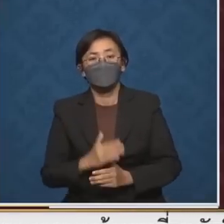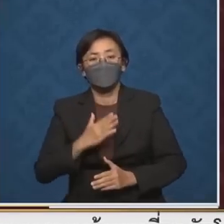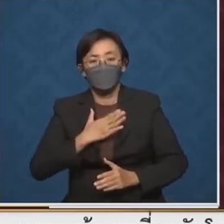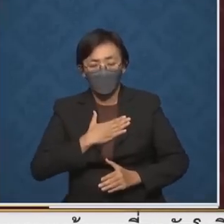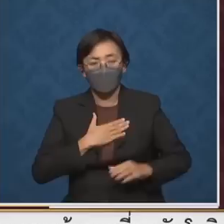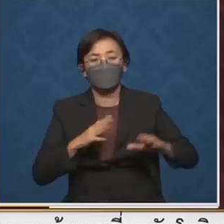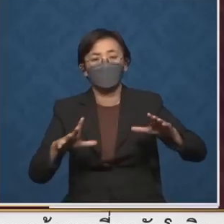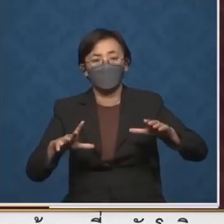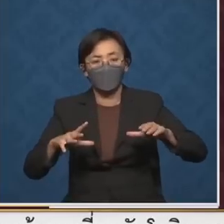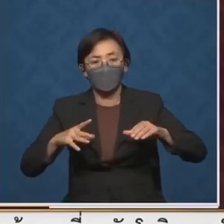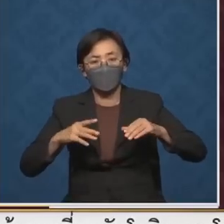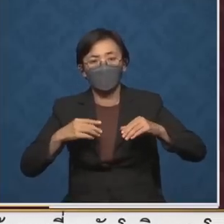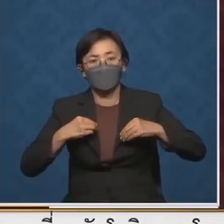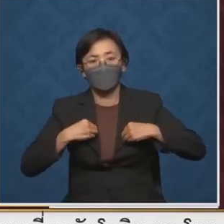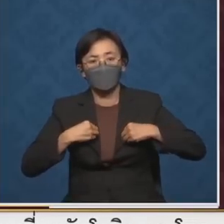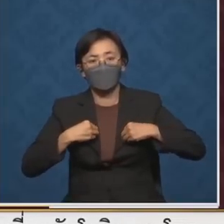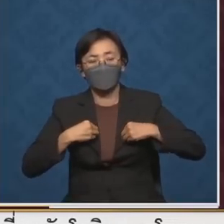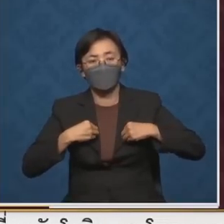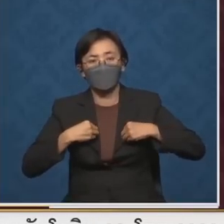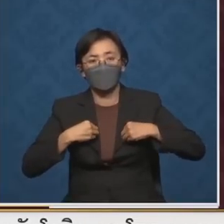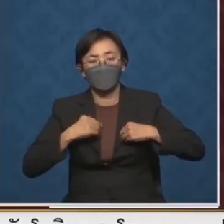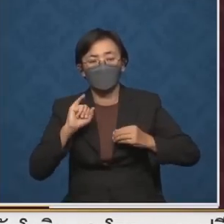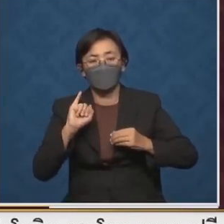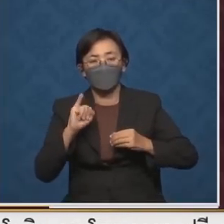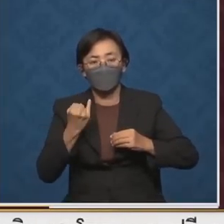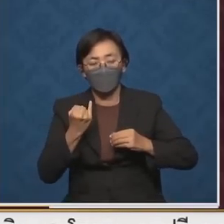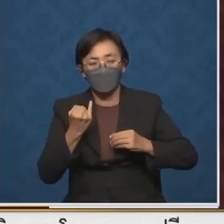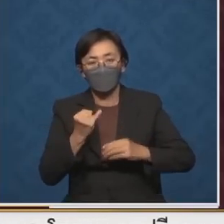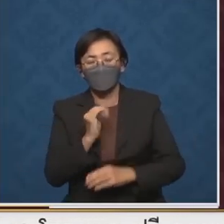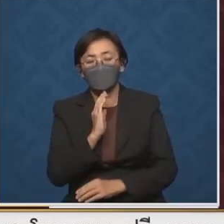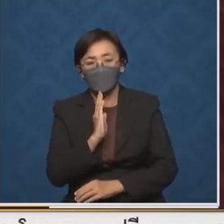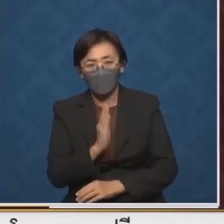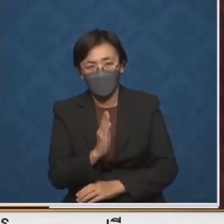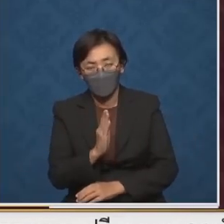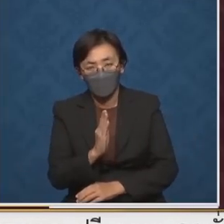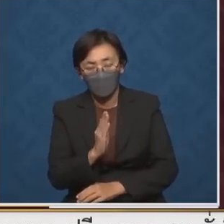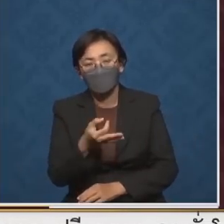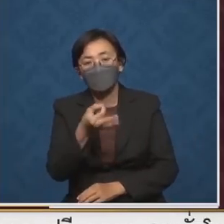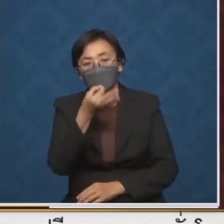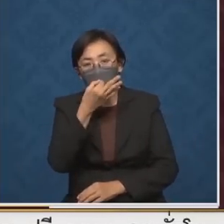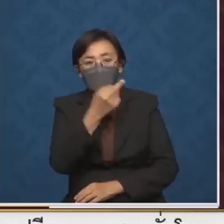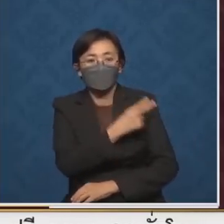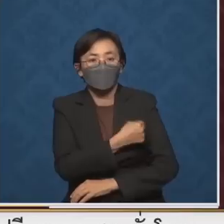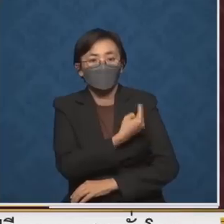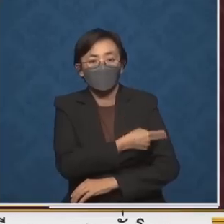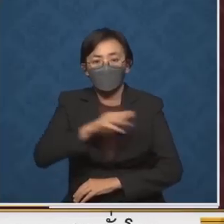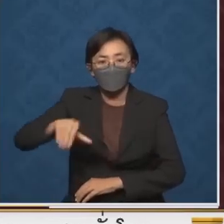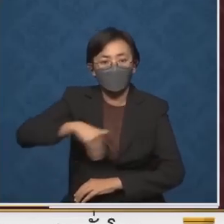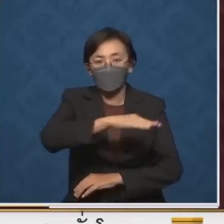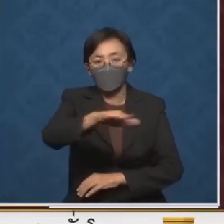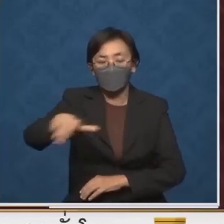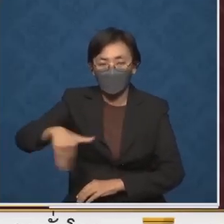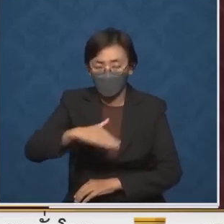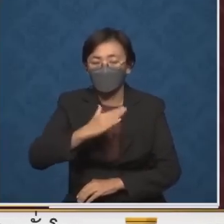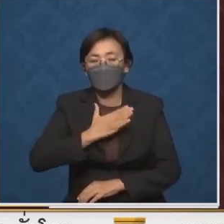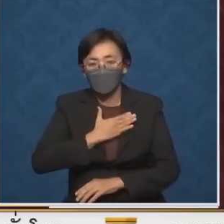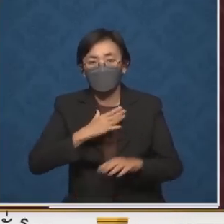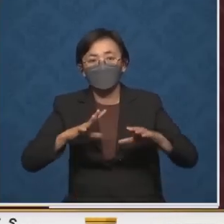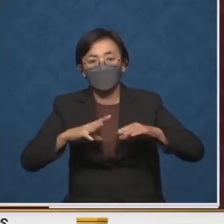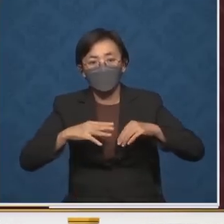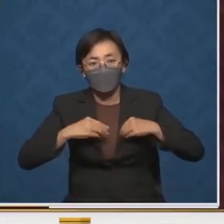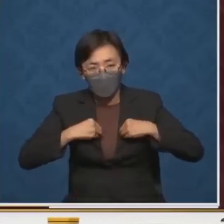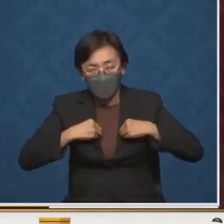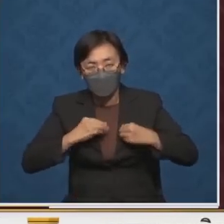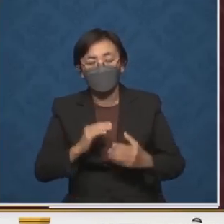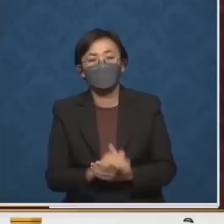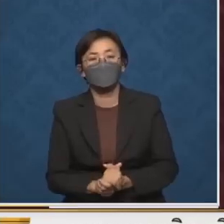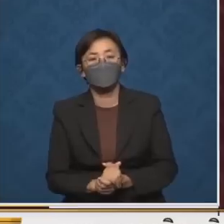รๆะวิชาชีบและ Beefersองหมอทุกท่าน anal แต่อาจาร์